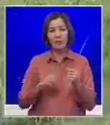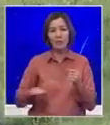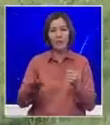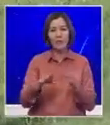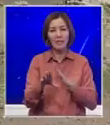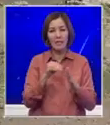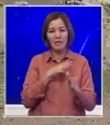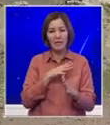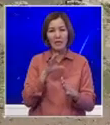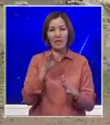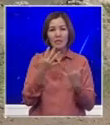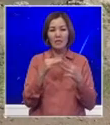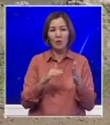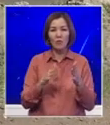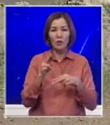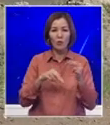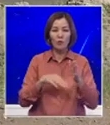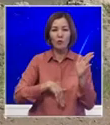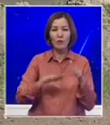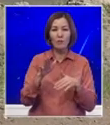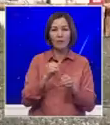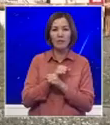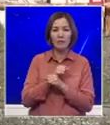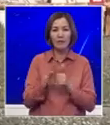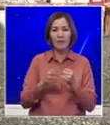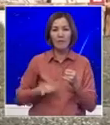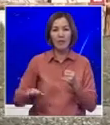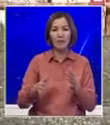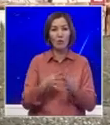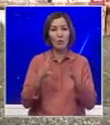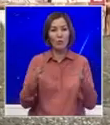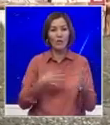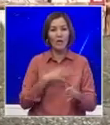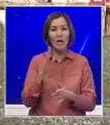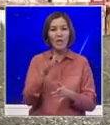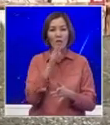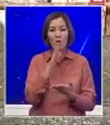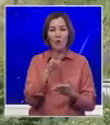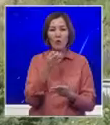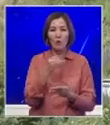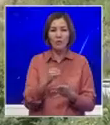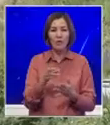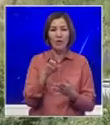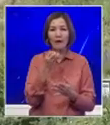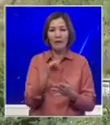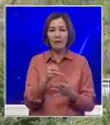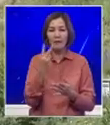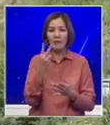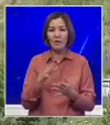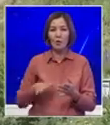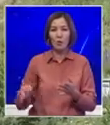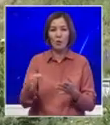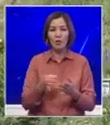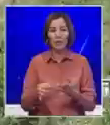Саты ауылының инфрақұрылымы жақсарып, демалыс аймақтары көбейген. Алдағы уақытта көлсай мен қайыңды көлдеріне баратын қосымша